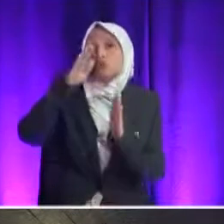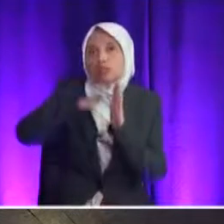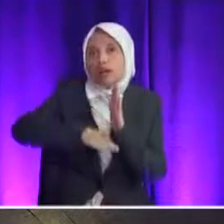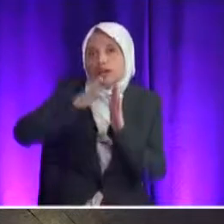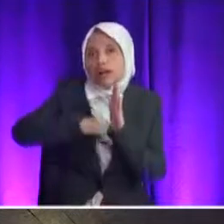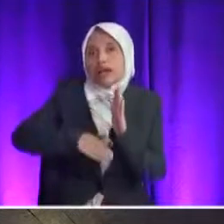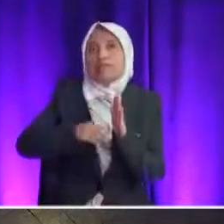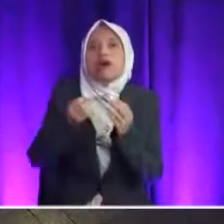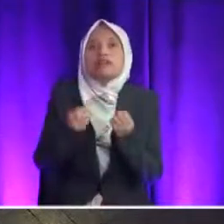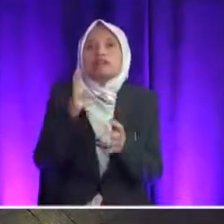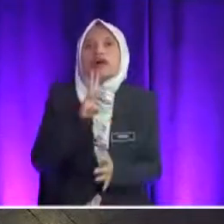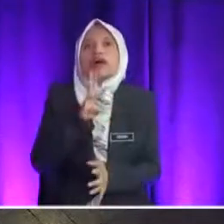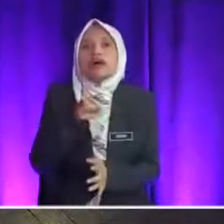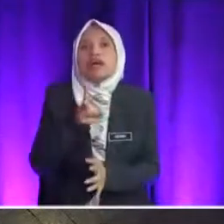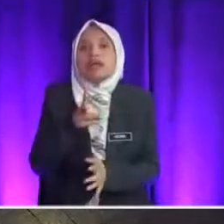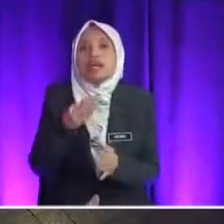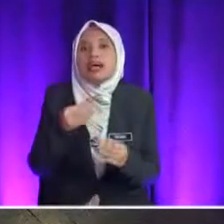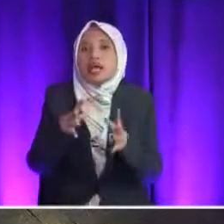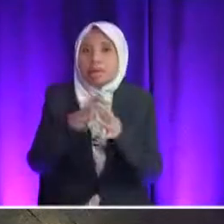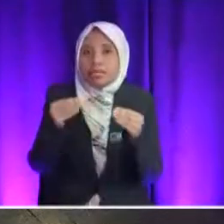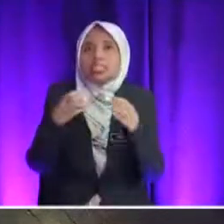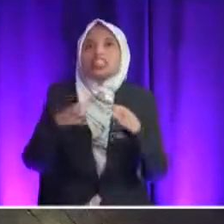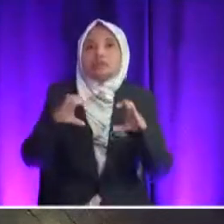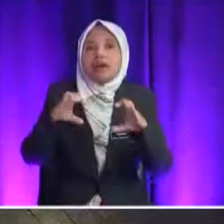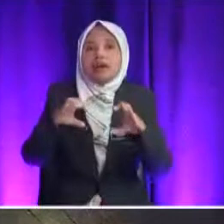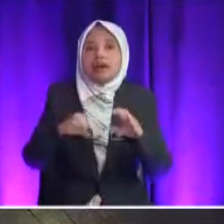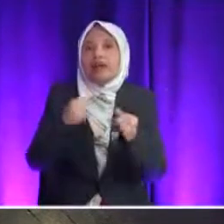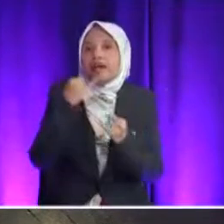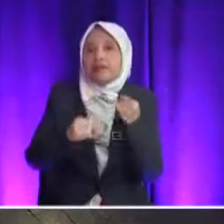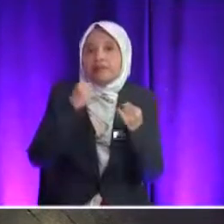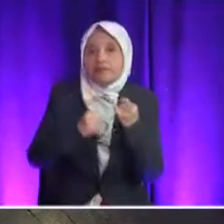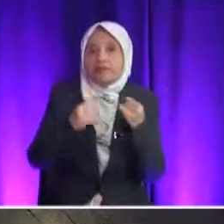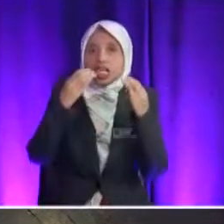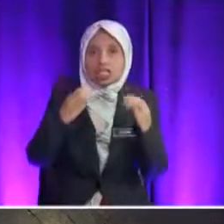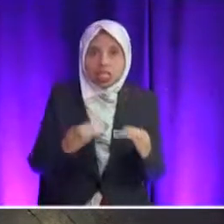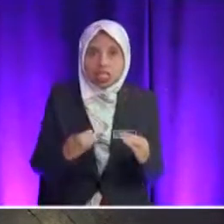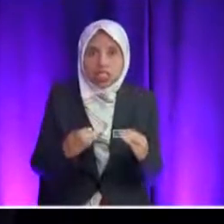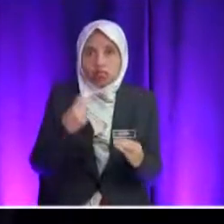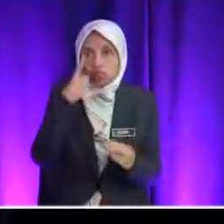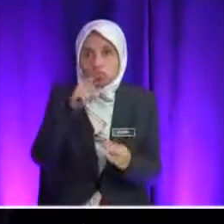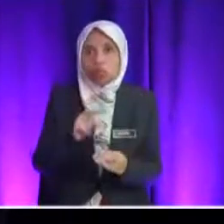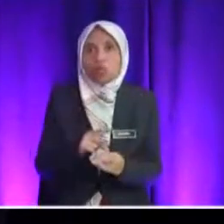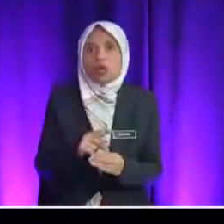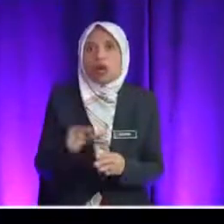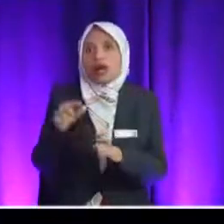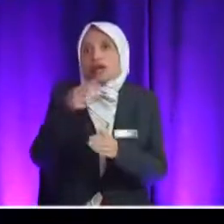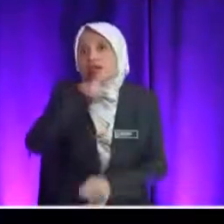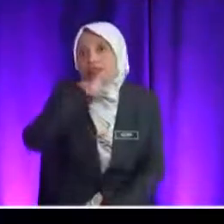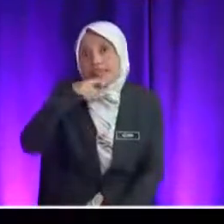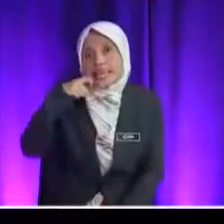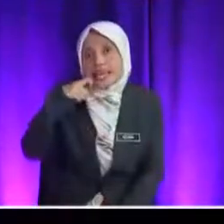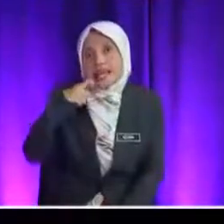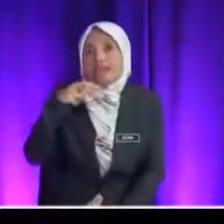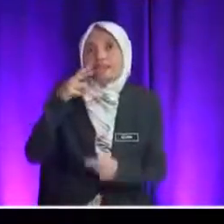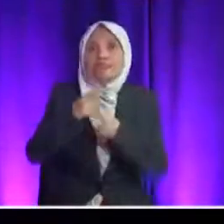oke lah sekali kita tengok Bagaimana cara TNI yang betul untuk mengeringkan Taya